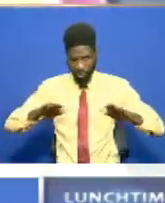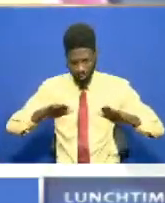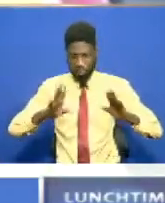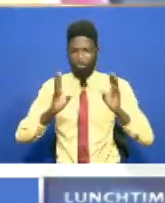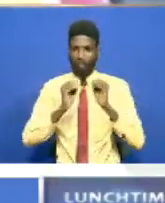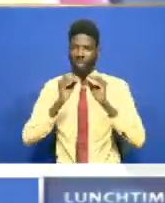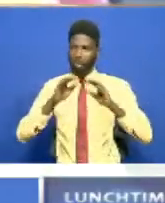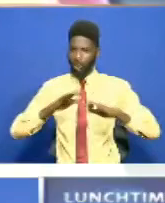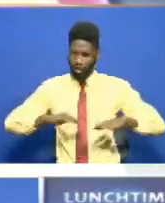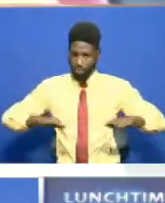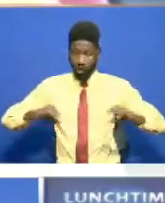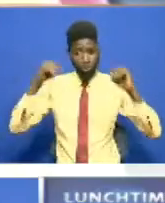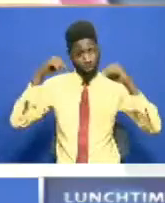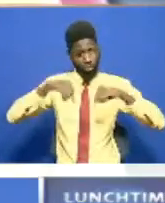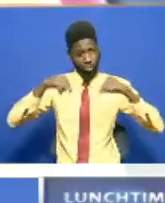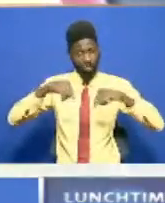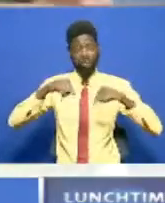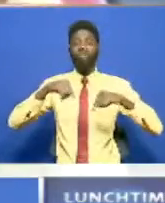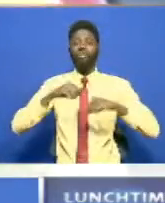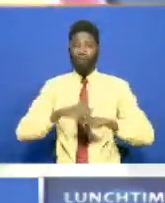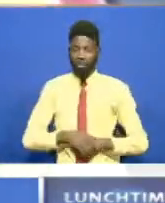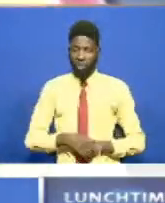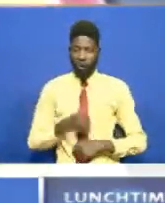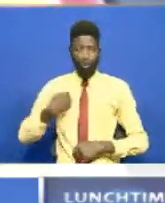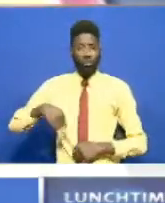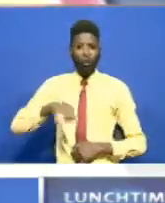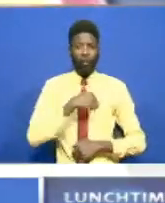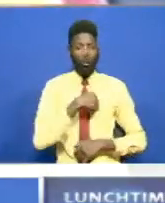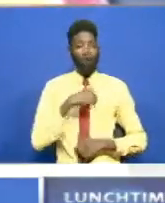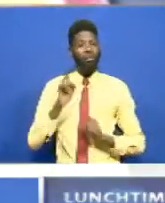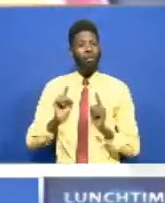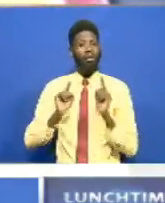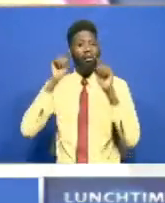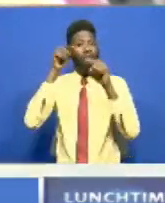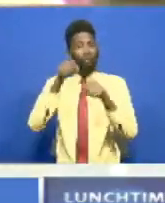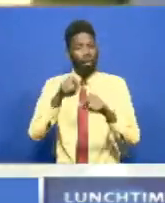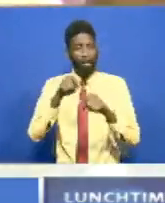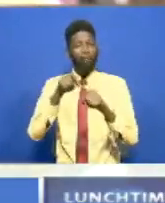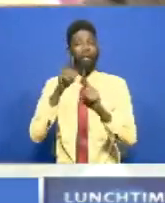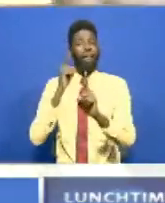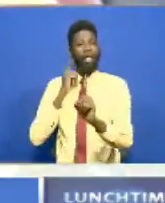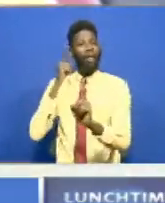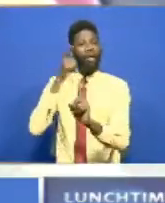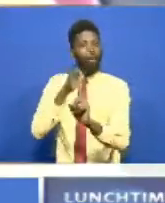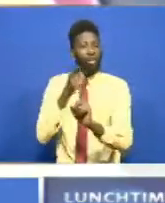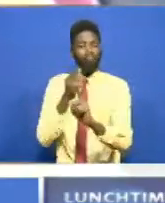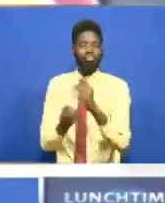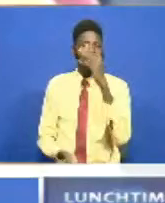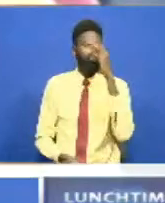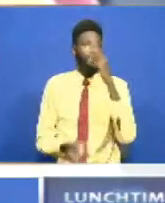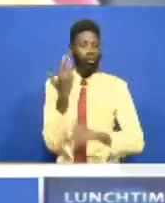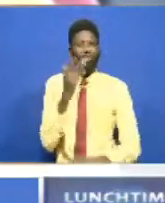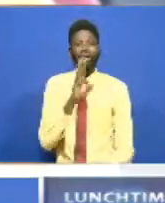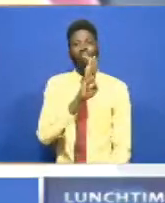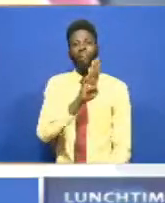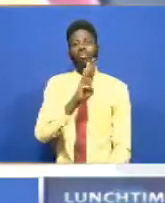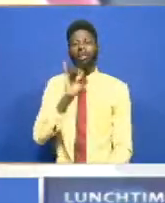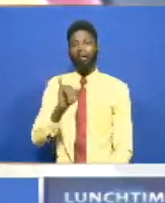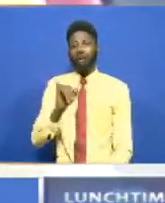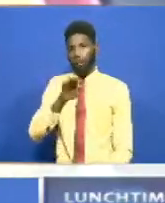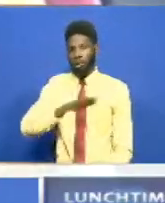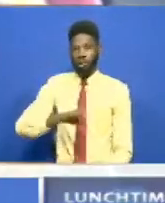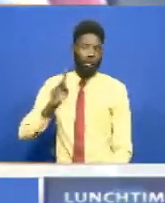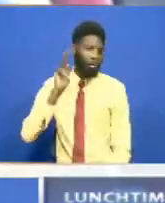Sasa leo tumekuja kuzindua ile BBI hapa Kisii.